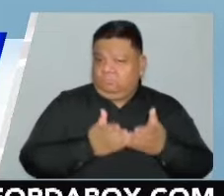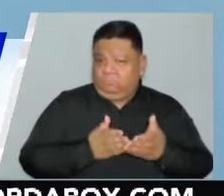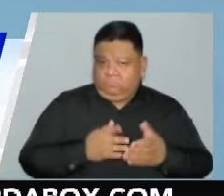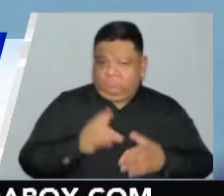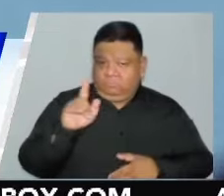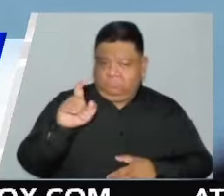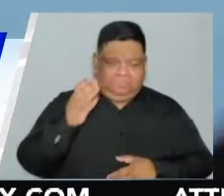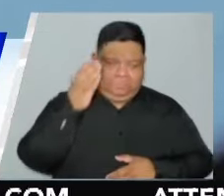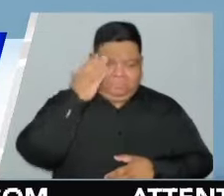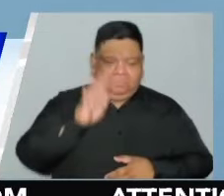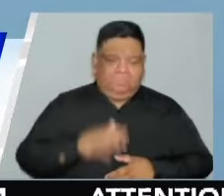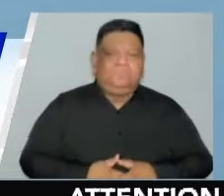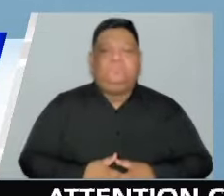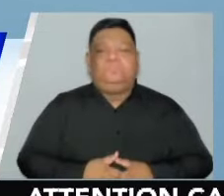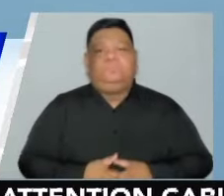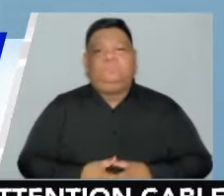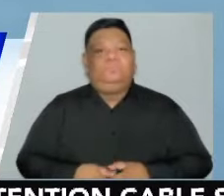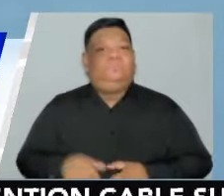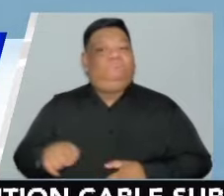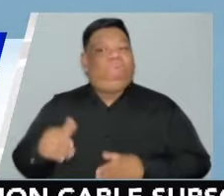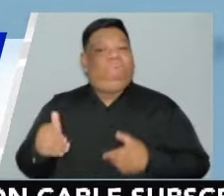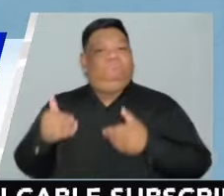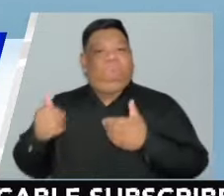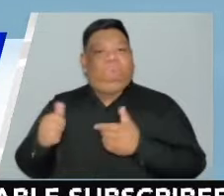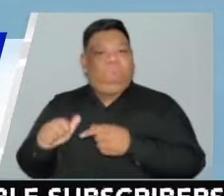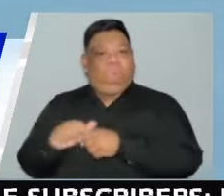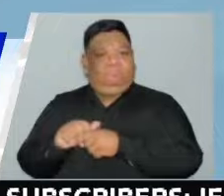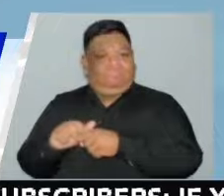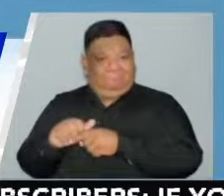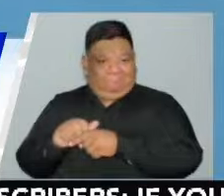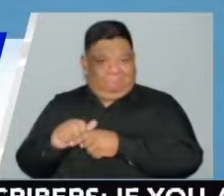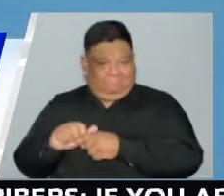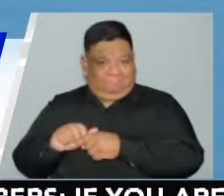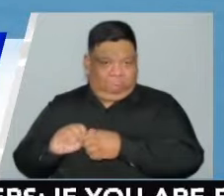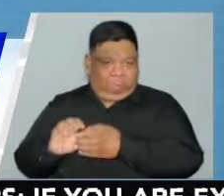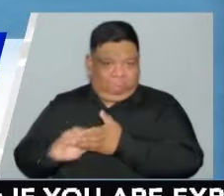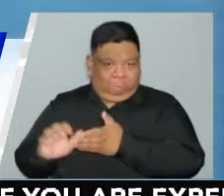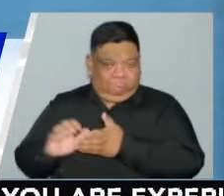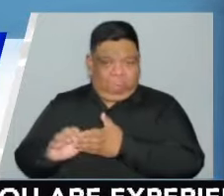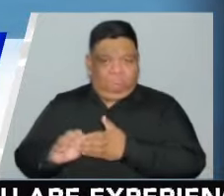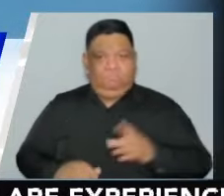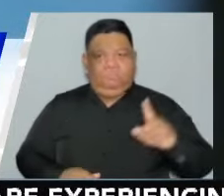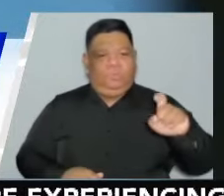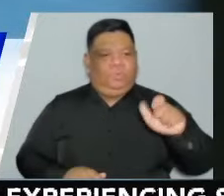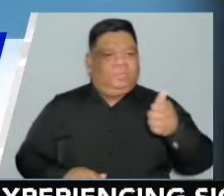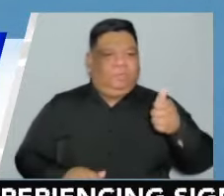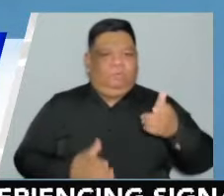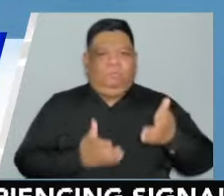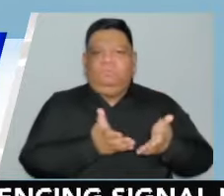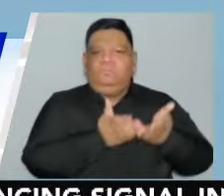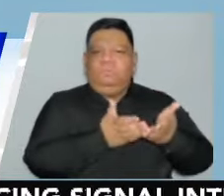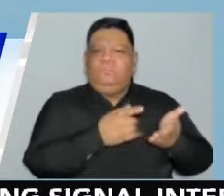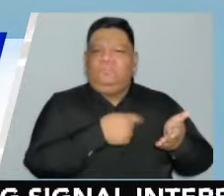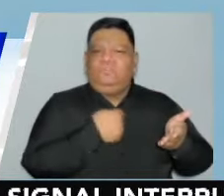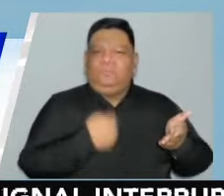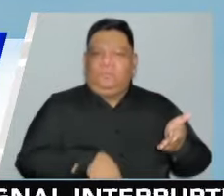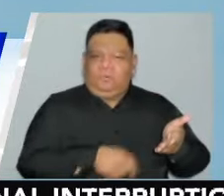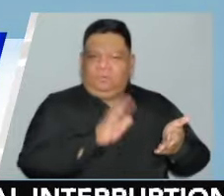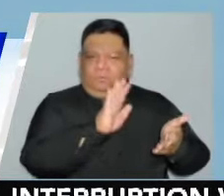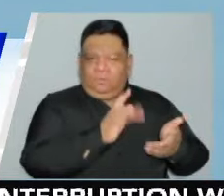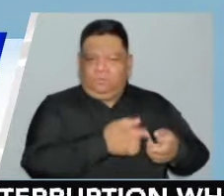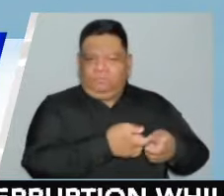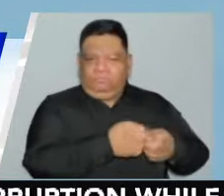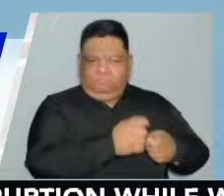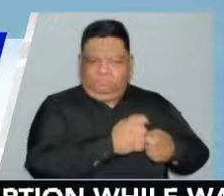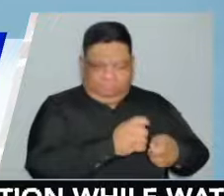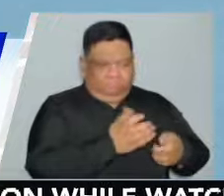Balikatan exercise, nasa 110 militia vessels ng China ang na-monitor ng Philippine Navy sa West Philippine Sea, malayo sa weekly